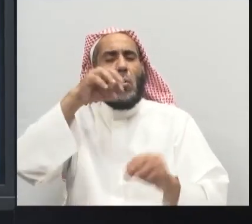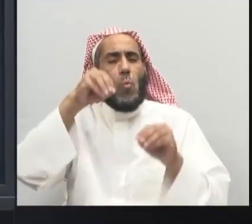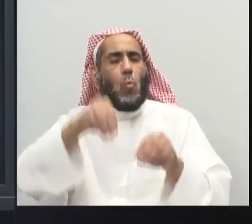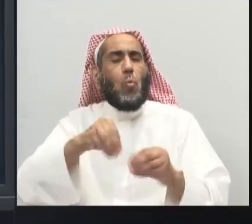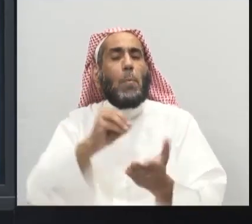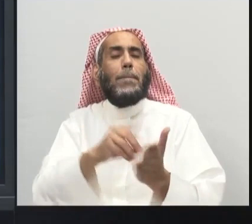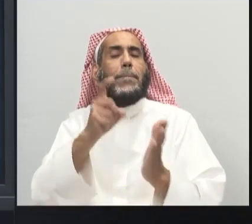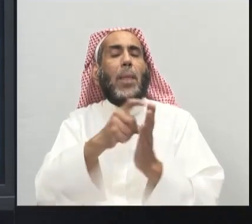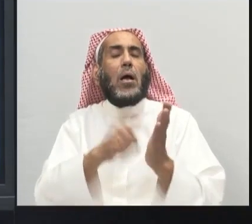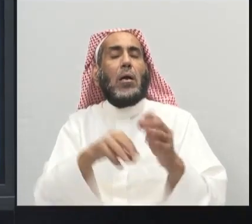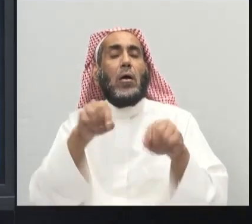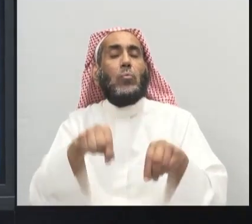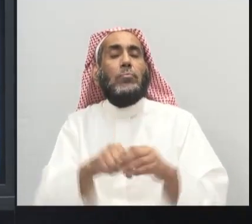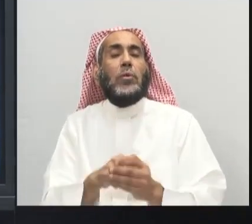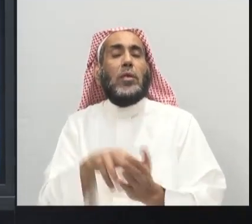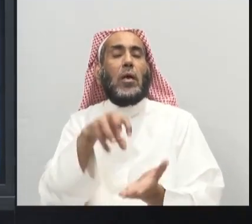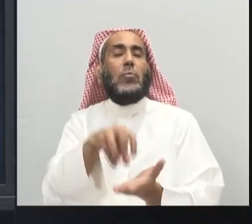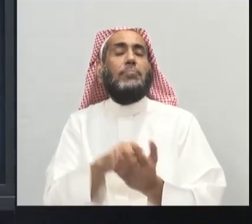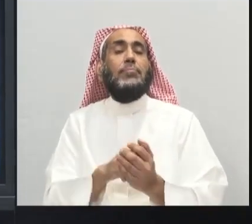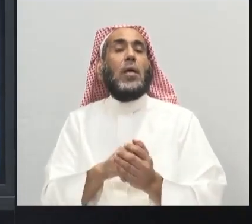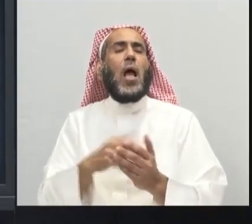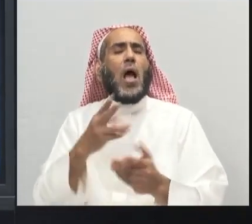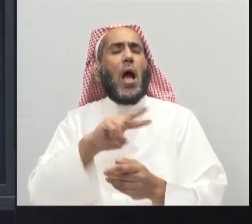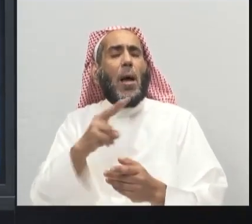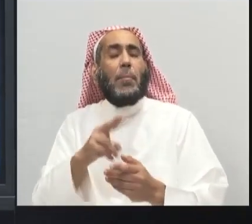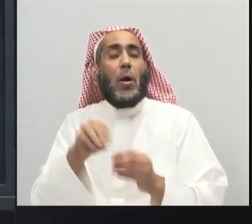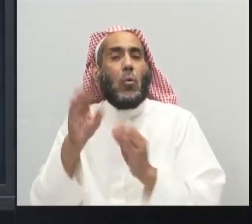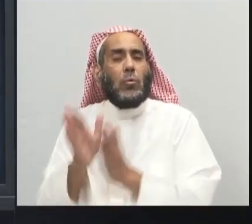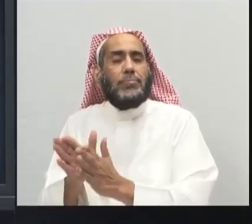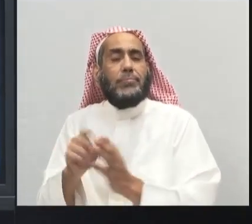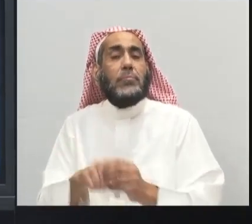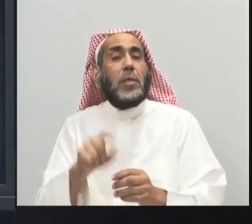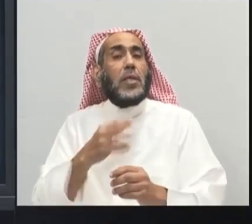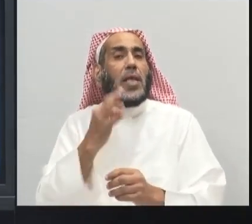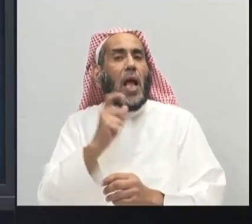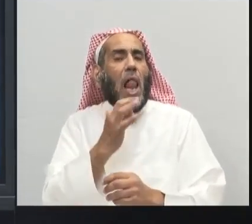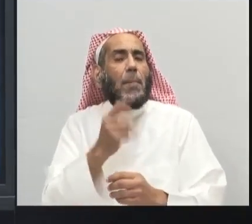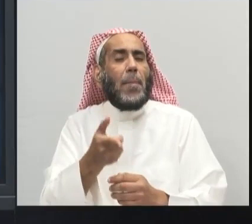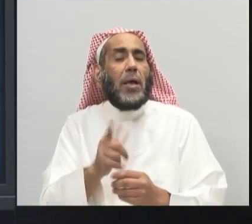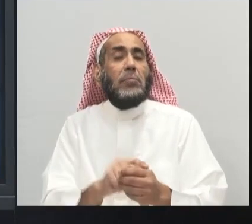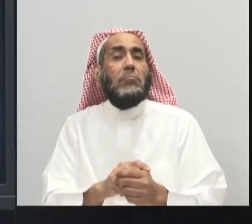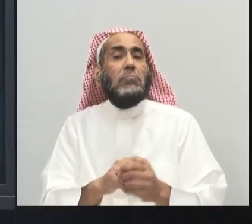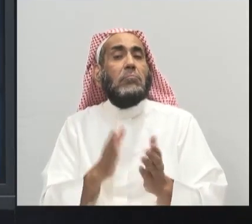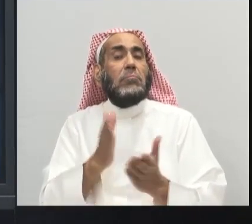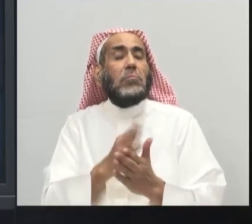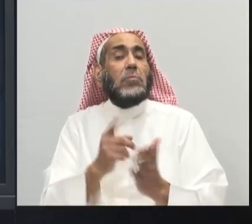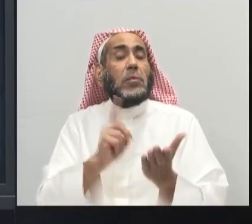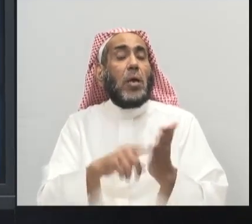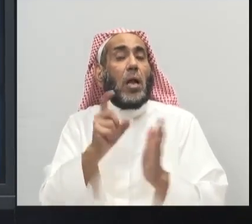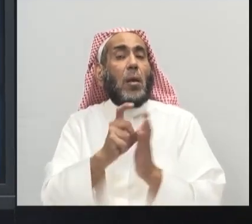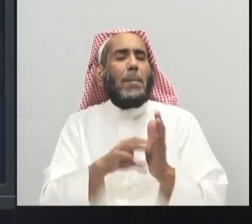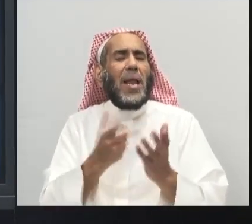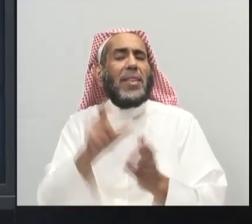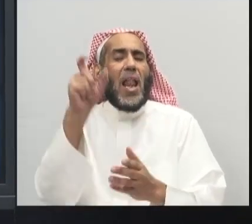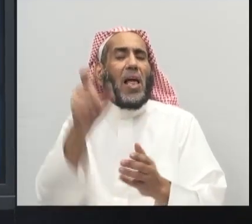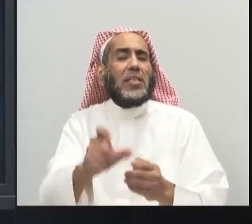عليه القانون فانه يطبق عليه القانون اما هنا فاننا نتكلم انه في نطاق تطبيق القانون من